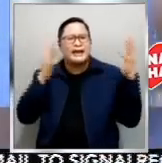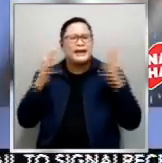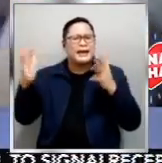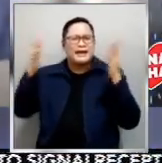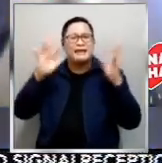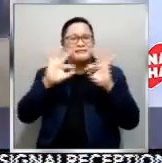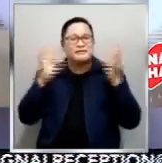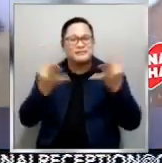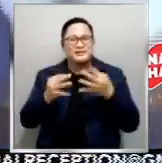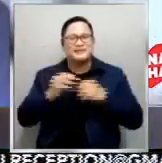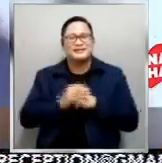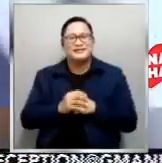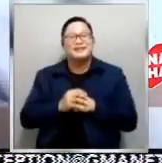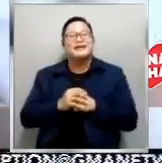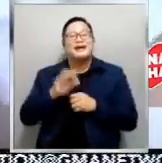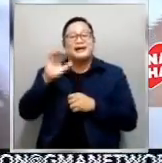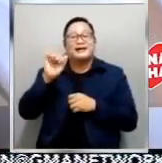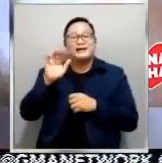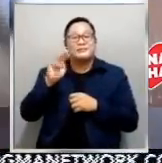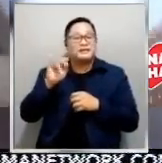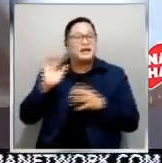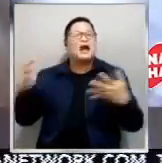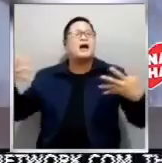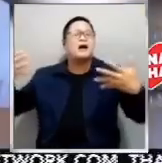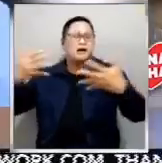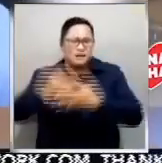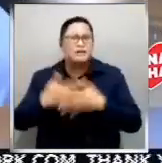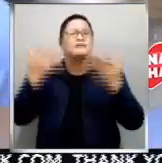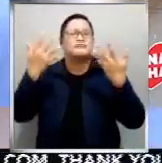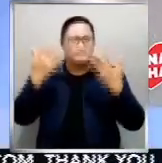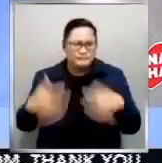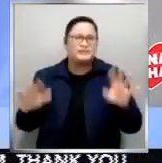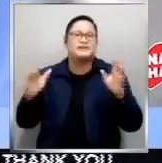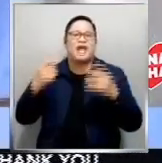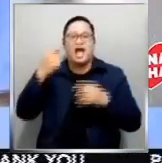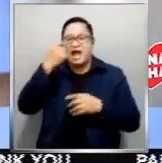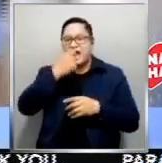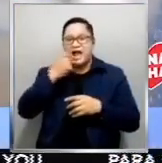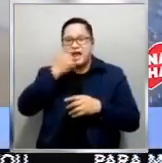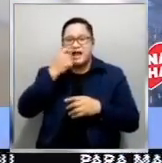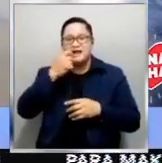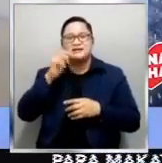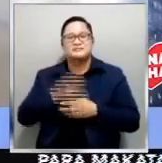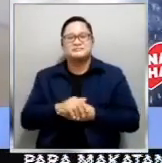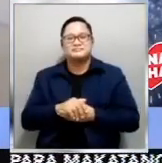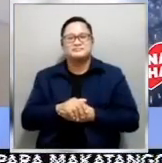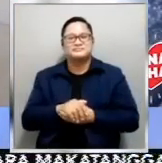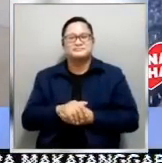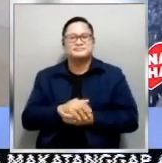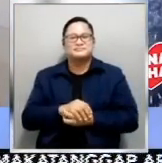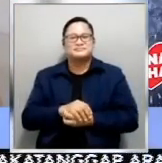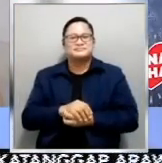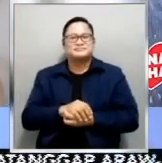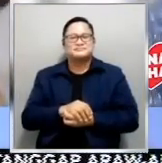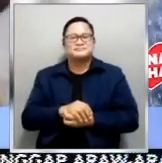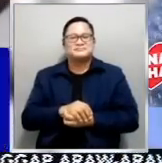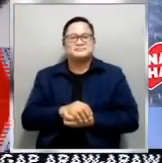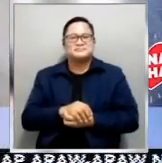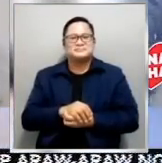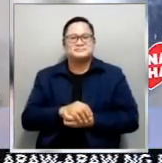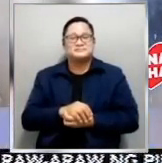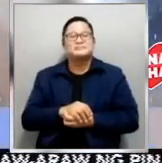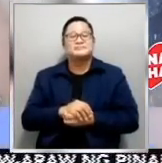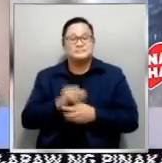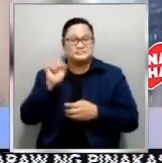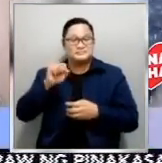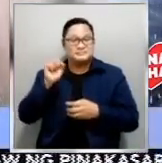Napayakap na lang si Carmina at sa wakas, tapos na ang swab test. Oh my gosh, I survived it. I survived. Natatawa na lang si Nakasi at